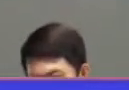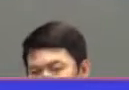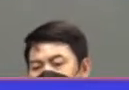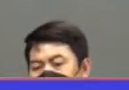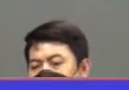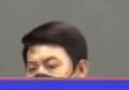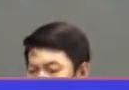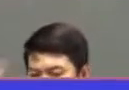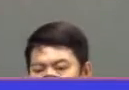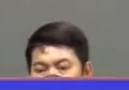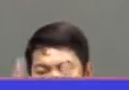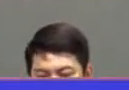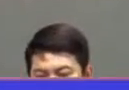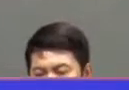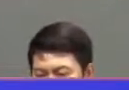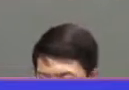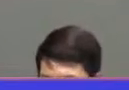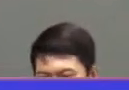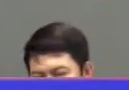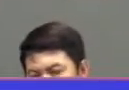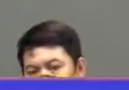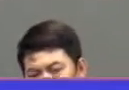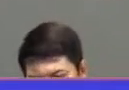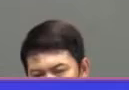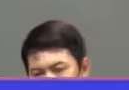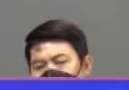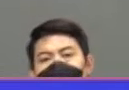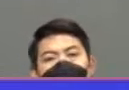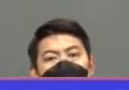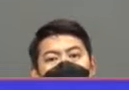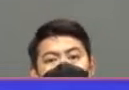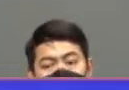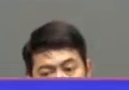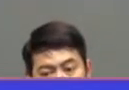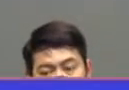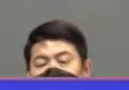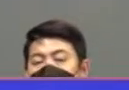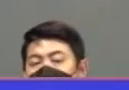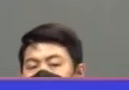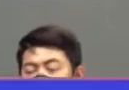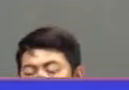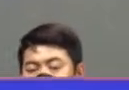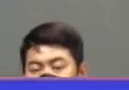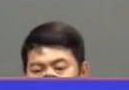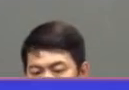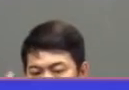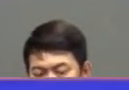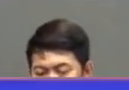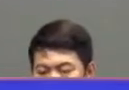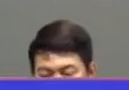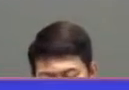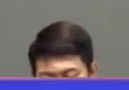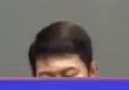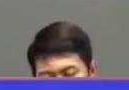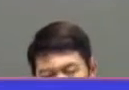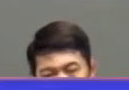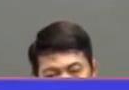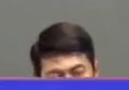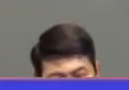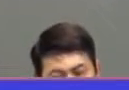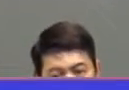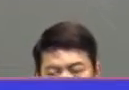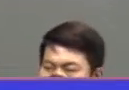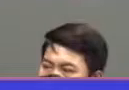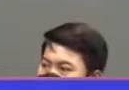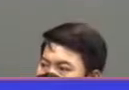กำลังซื้อให้กับผู้มีบัตรสวัสดิการแห่งรัฐครับระยะที่5วงเงินอยู่ที่ 5,336 ล้านบาทนะครับโดยจะ